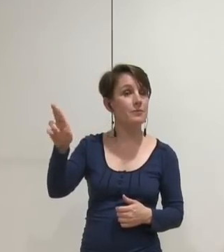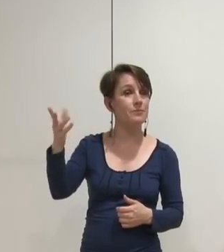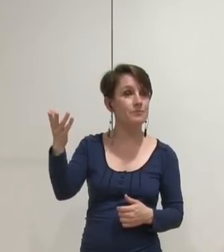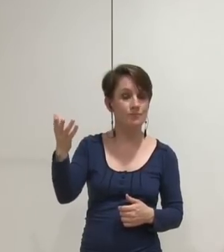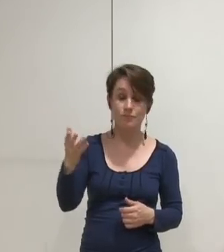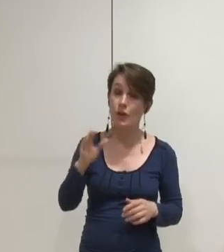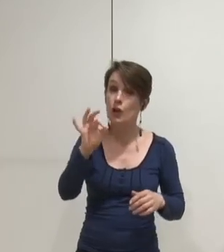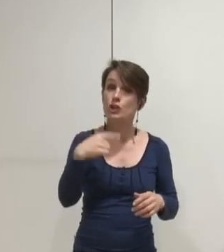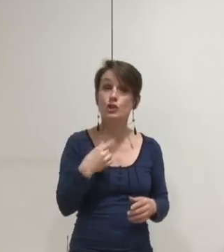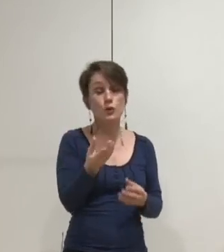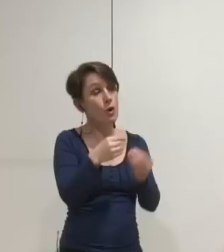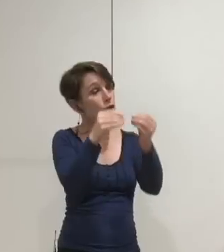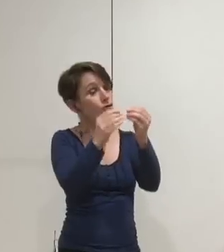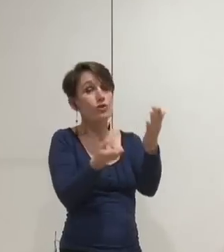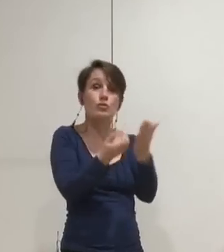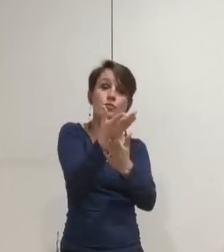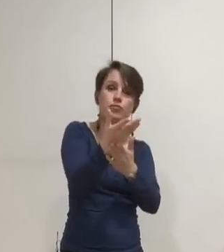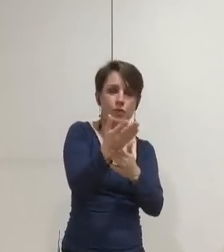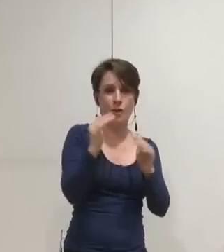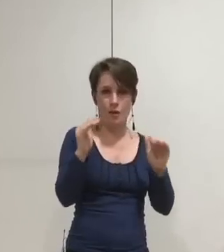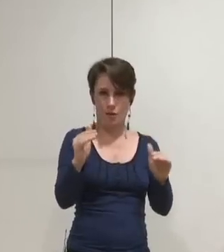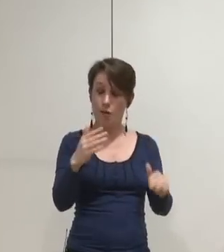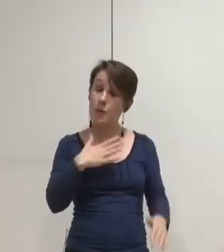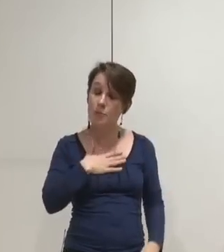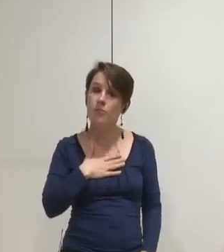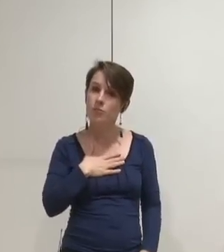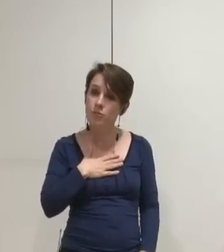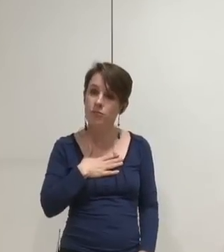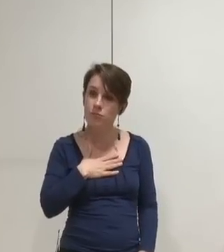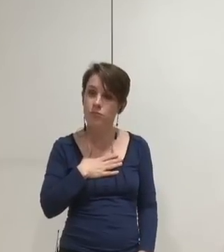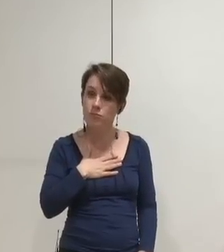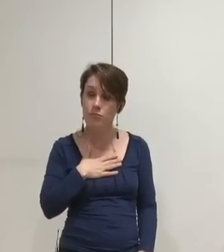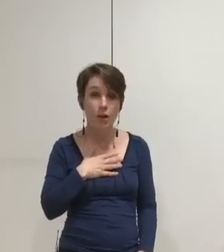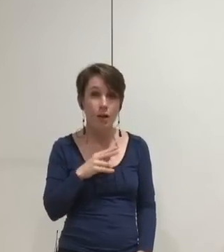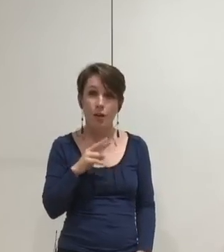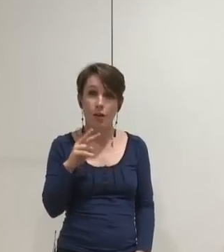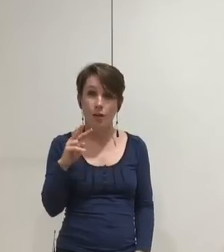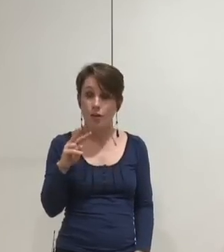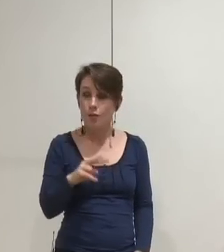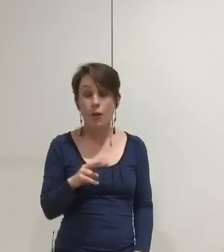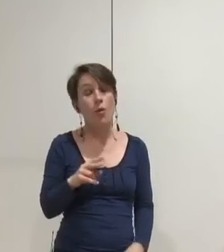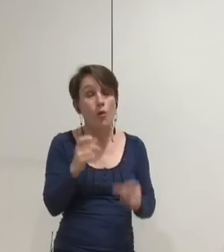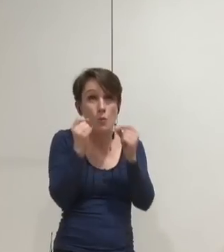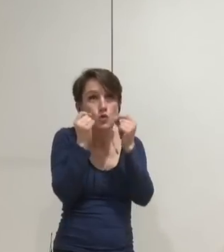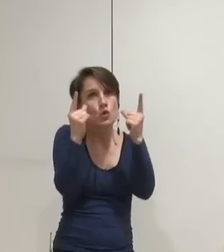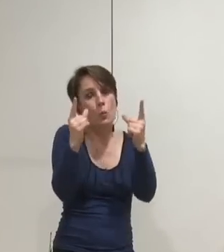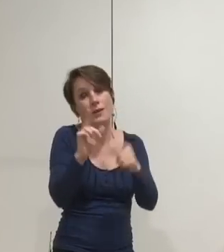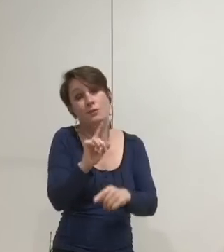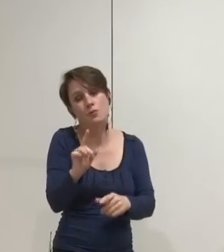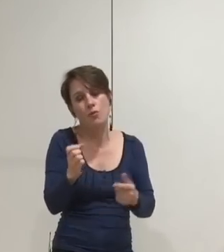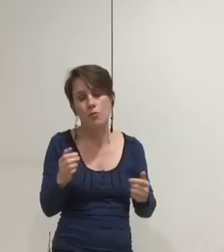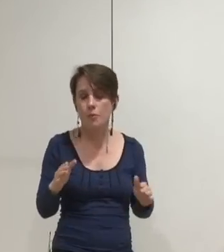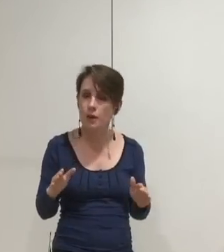une toute petite précision parce que je constate quand même avec pas pas pas forcément de surprise mais quand